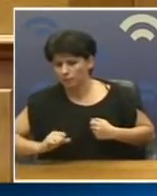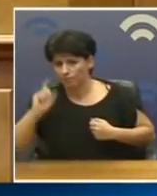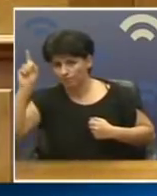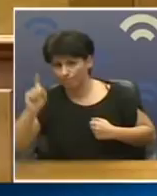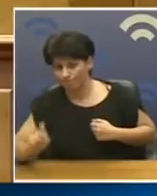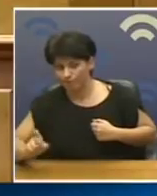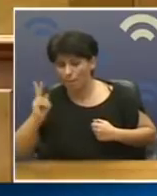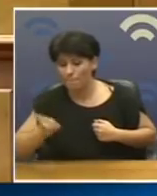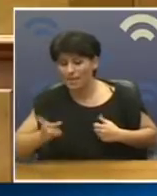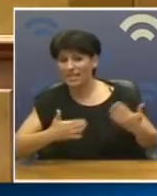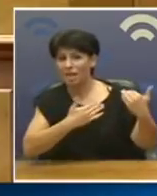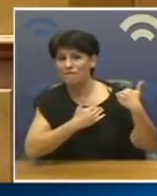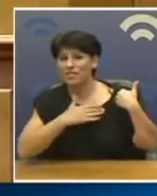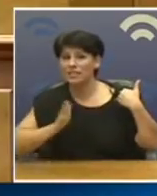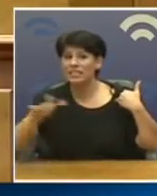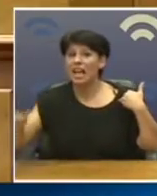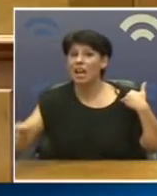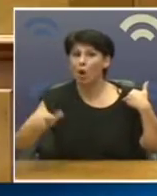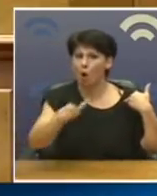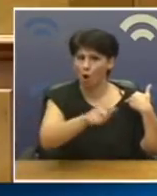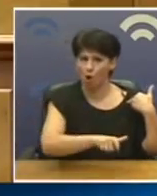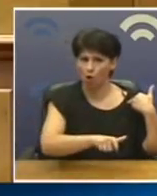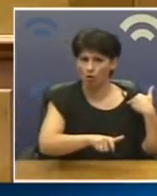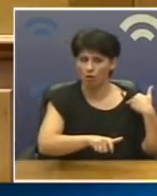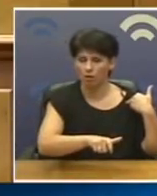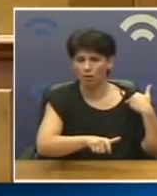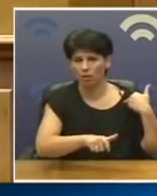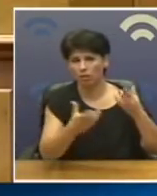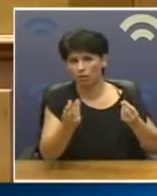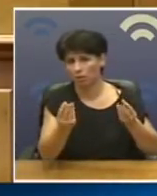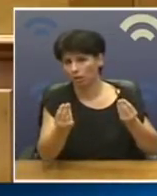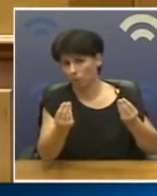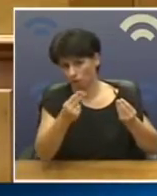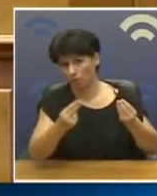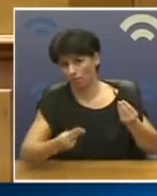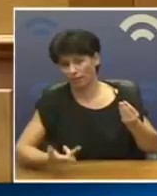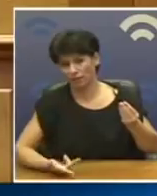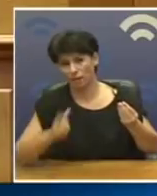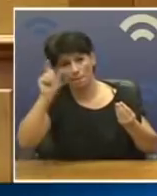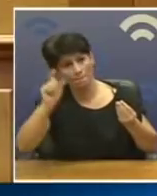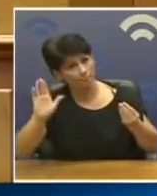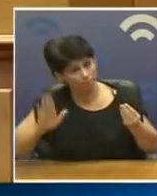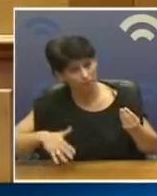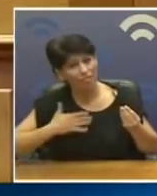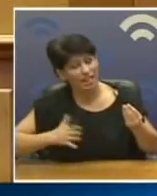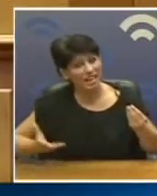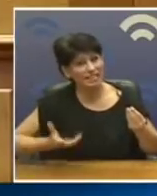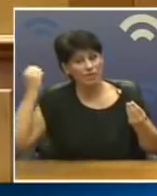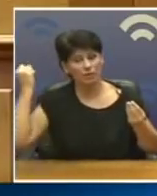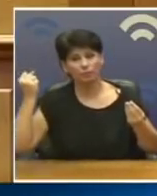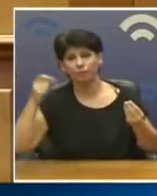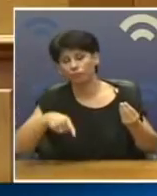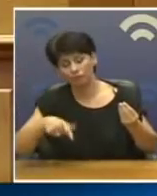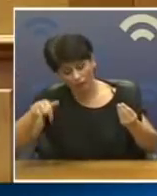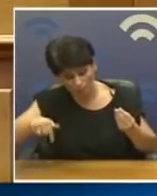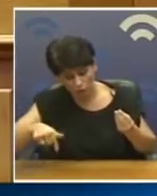ευθύνες στελεχών σας για όζουσες υποθέσεις? Μήπως τελικά θέλετε να εξασφαλίσετε από